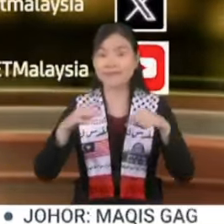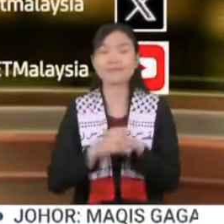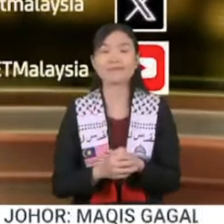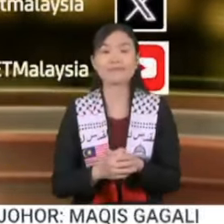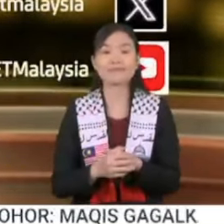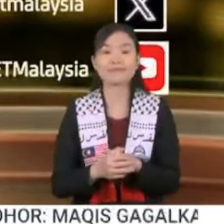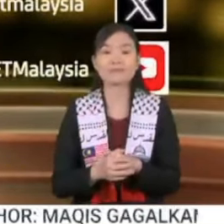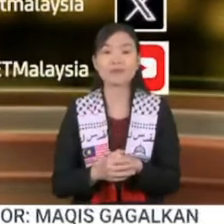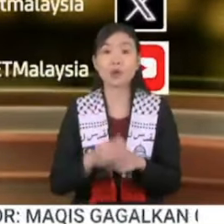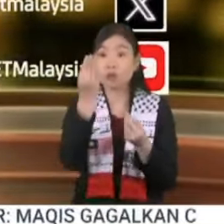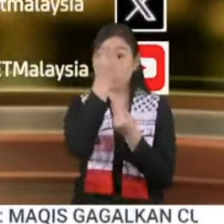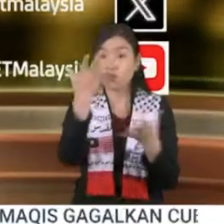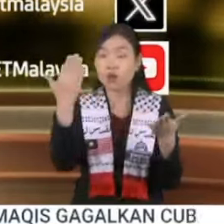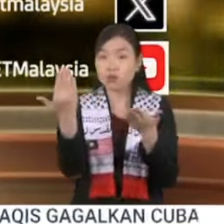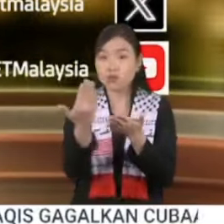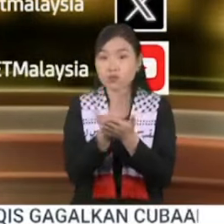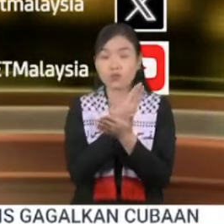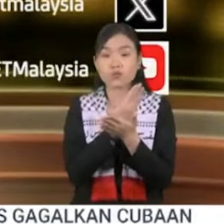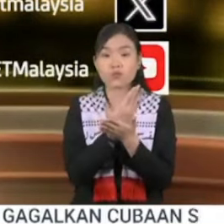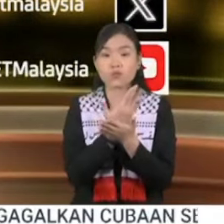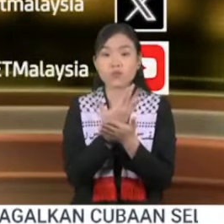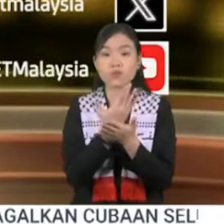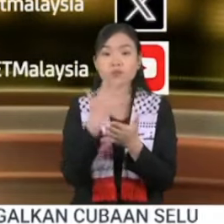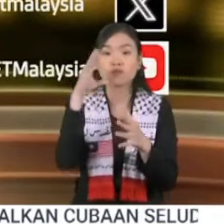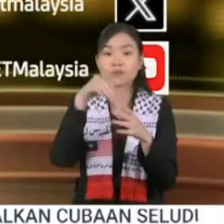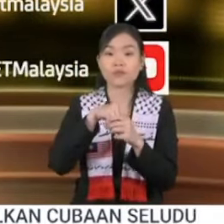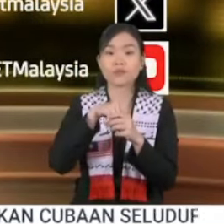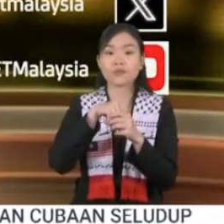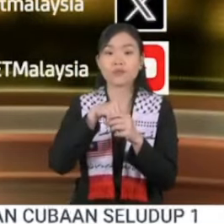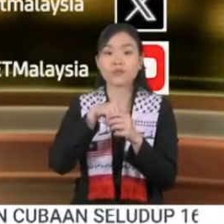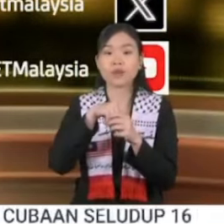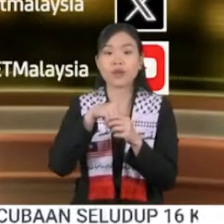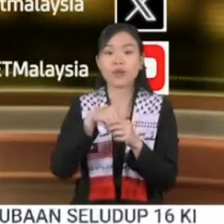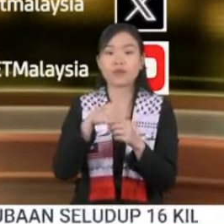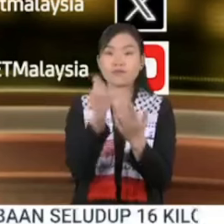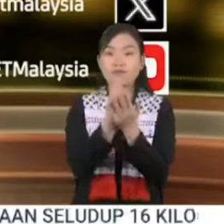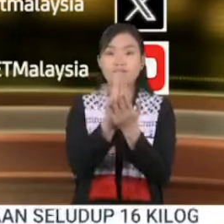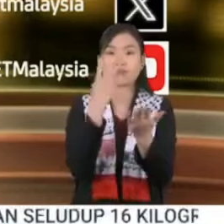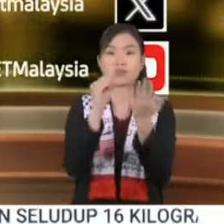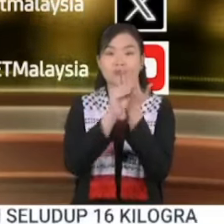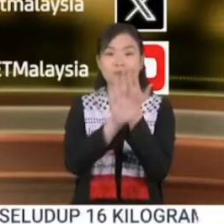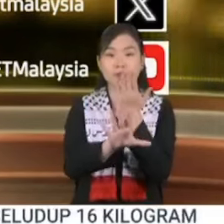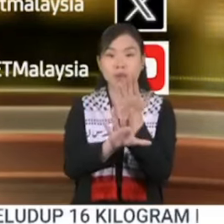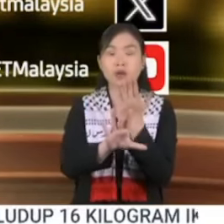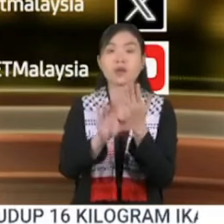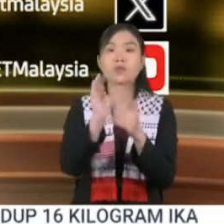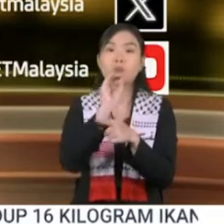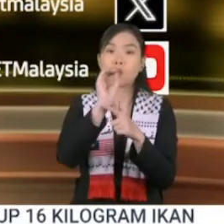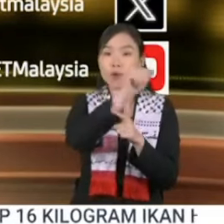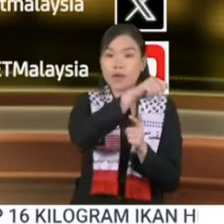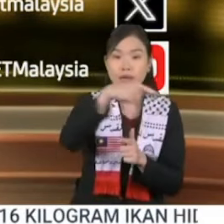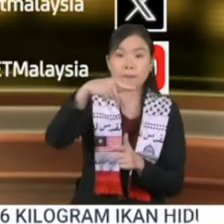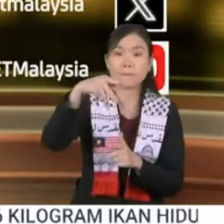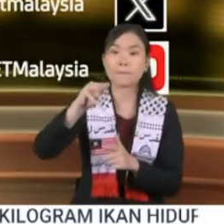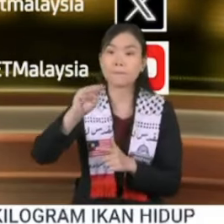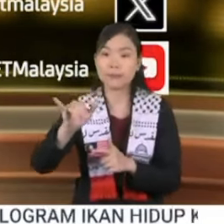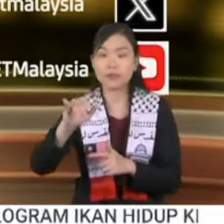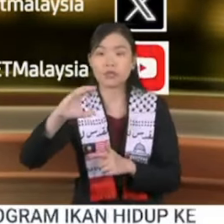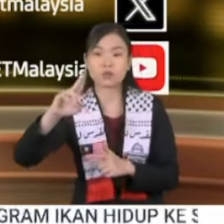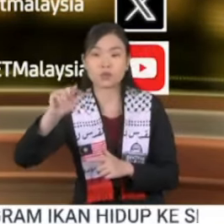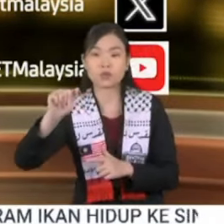ini. Dapatkan maklumat cuaca terkini dan sahih melalui aplikasi My Cuaca atau boleh ke laman sesawang